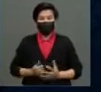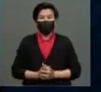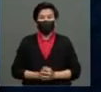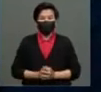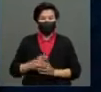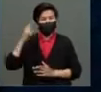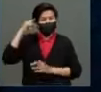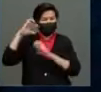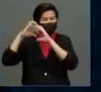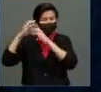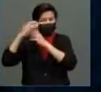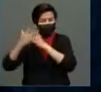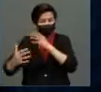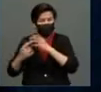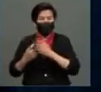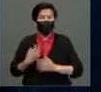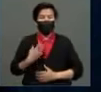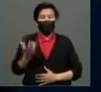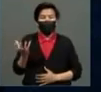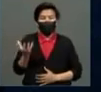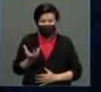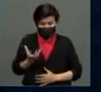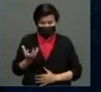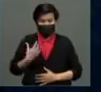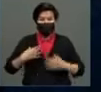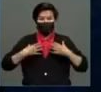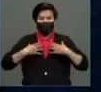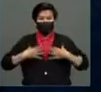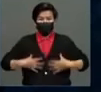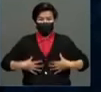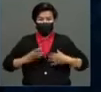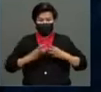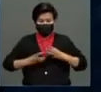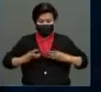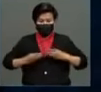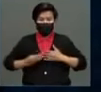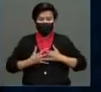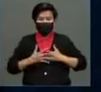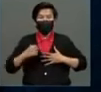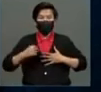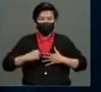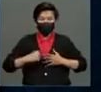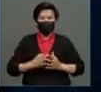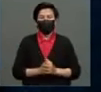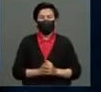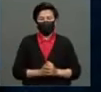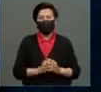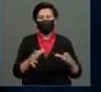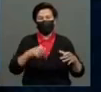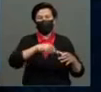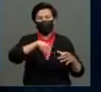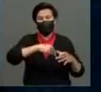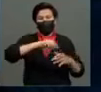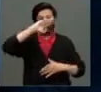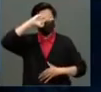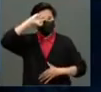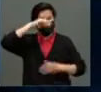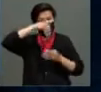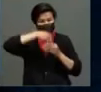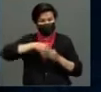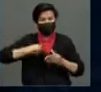องภาวะอ้วนนะครับโรคปอดเรื้อรังนะครับนี่กลุ่มที่เป็นโรคประจำตัวส่ว